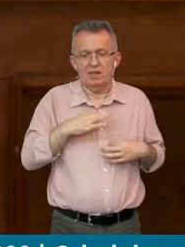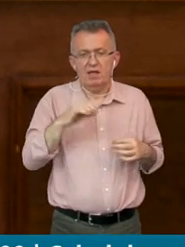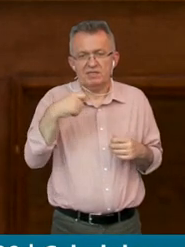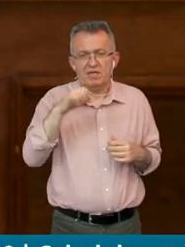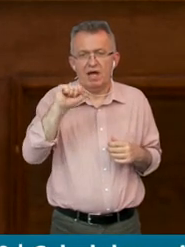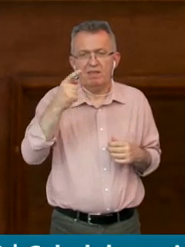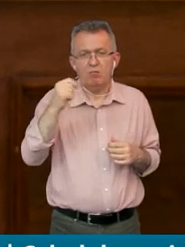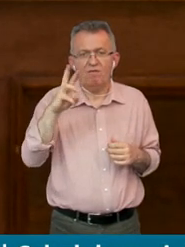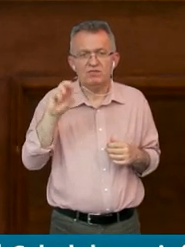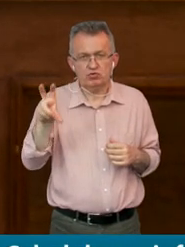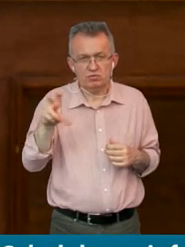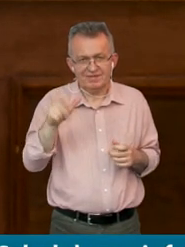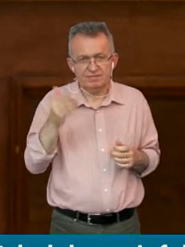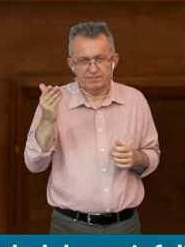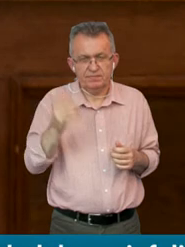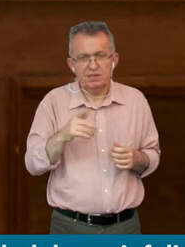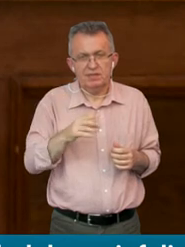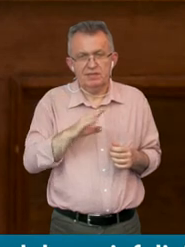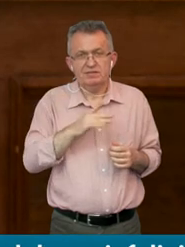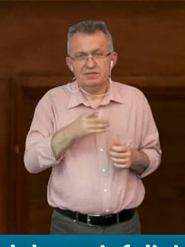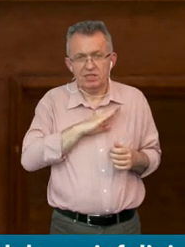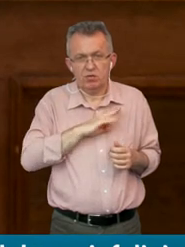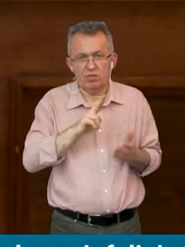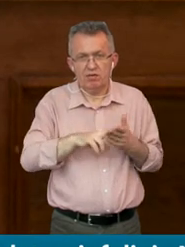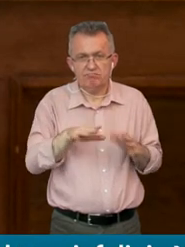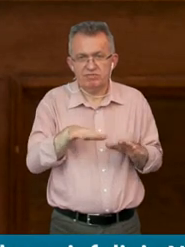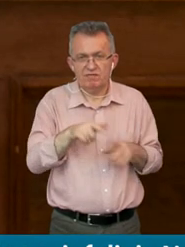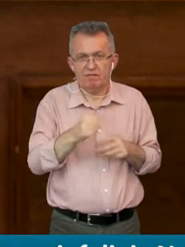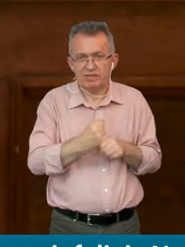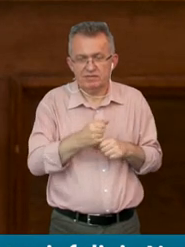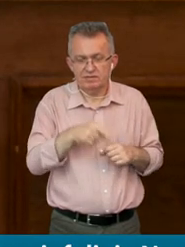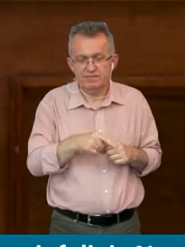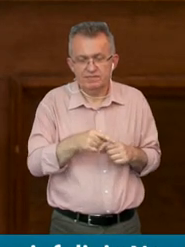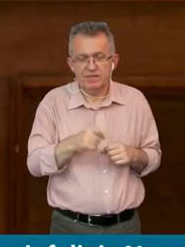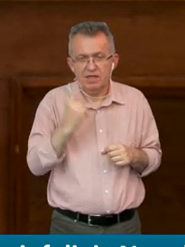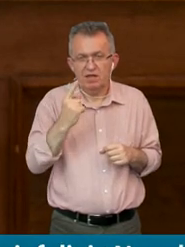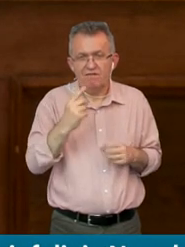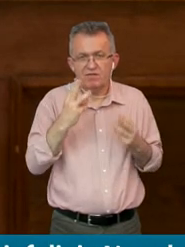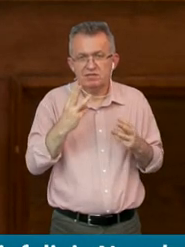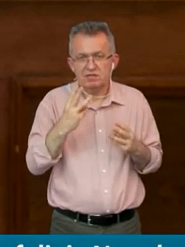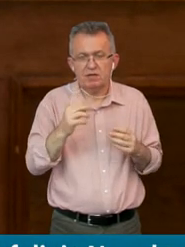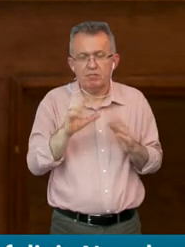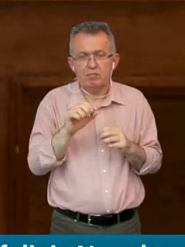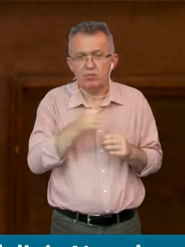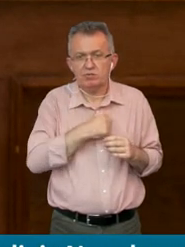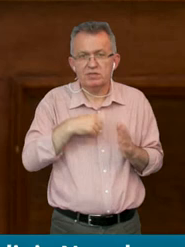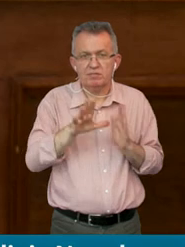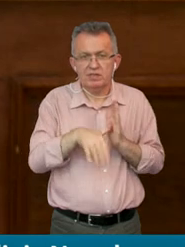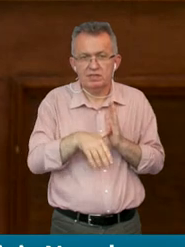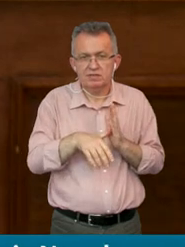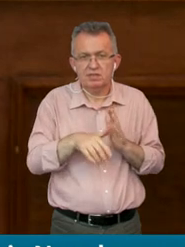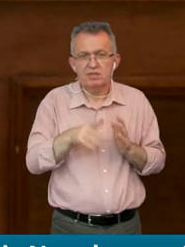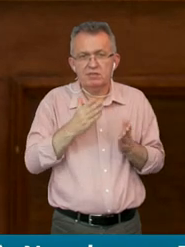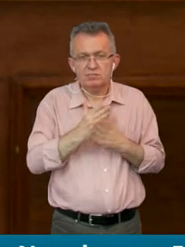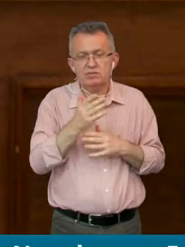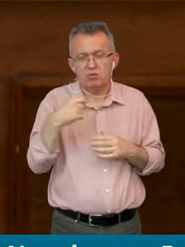Adamowicz zginął na posterunku. Zginął jako prezydent jednego z ważniejszych polskich miast w trakcie pełnienia